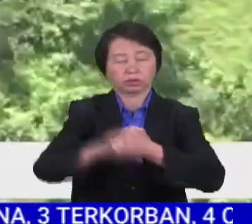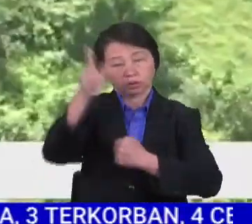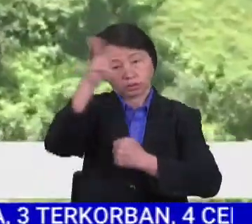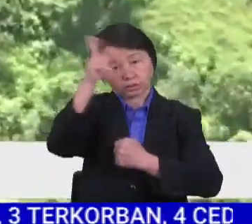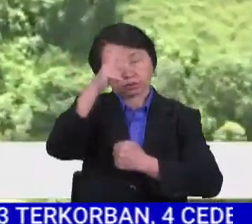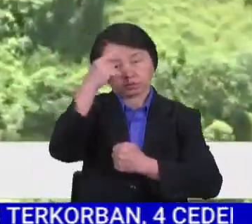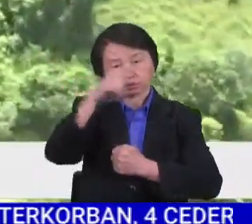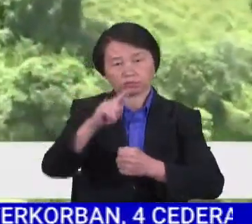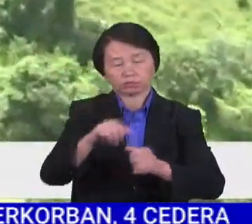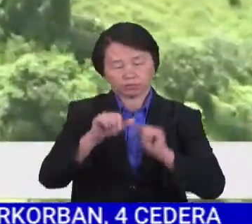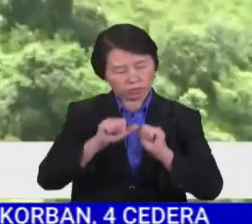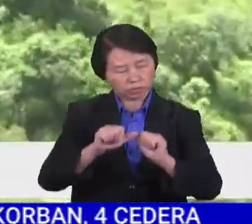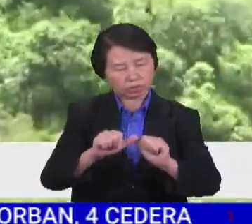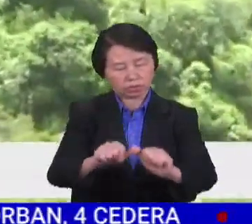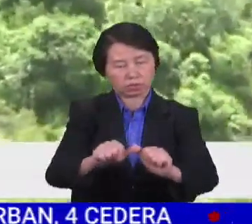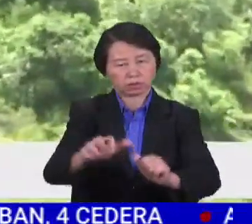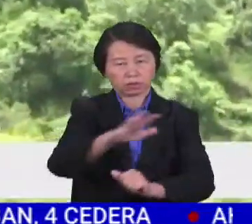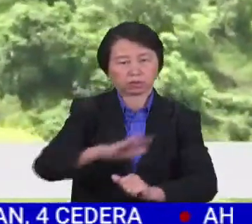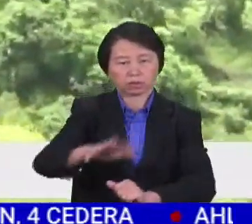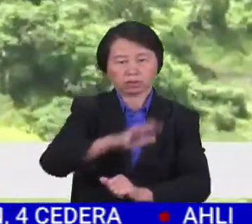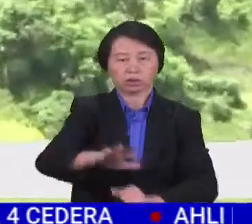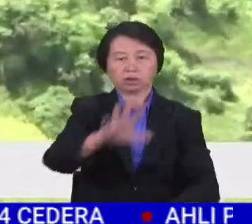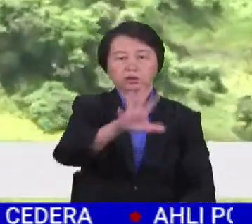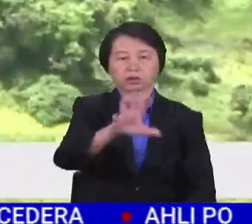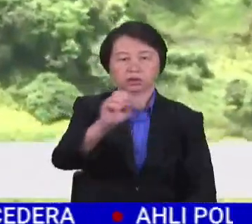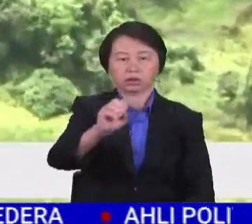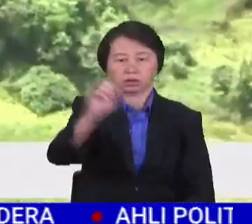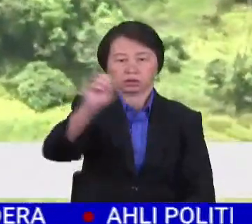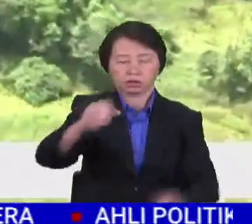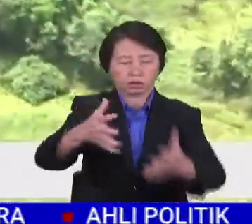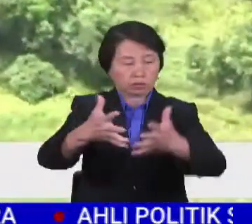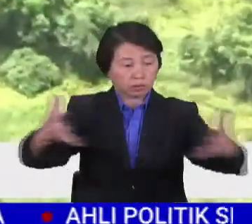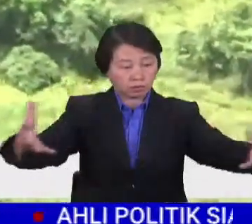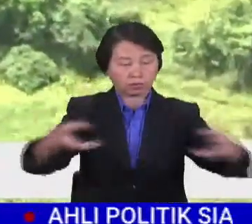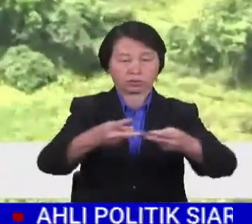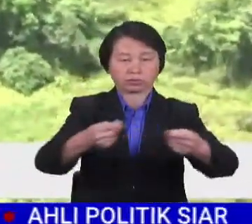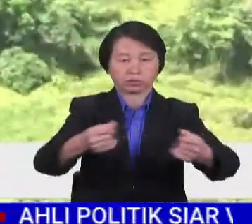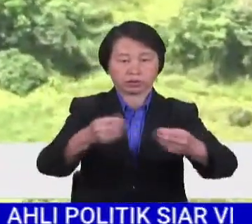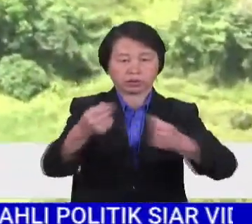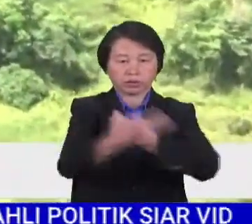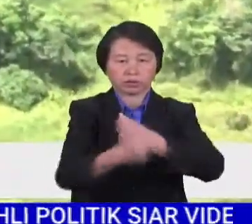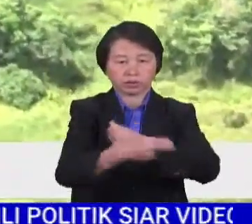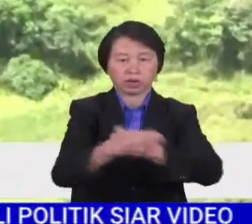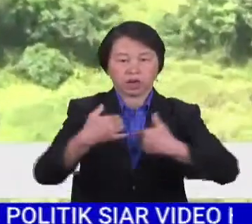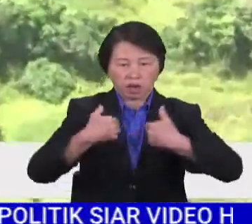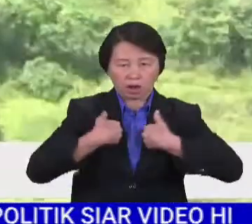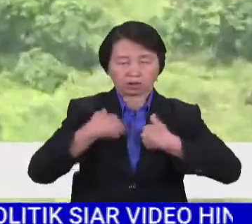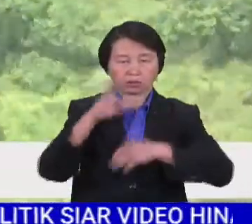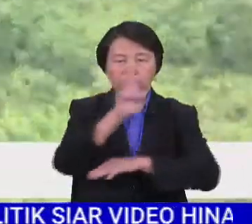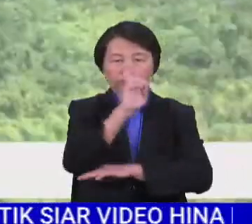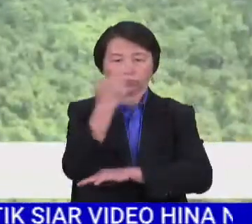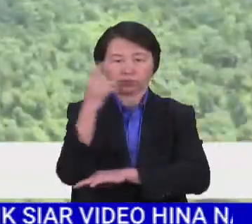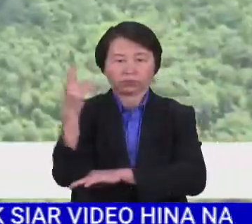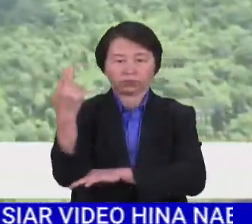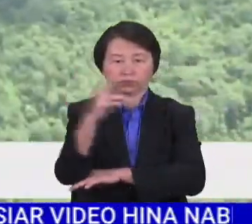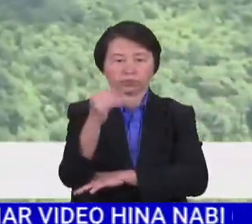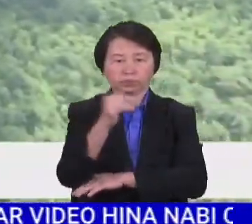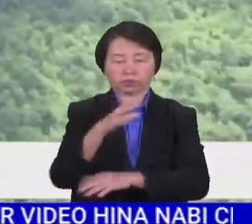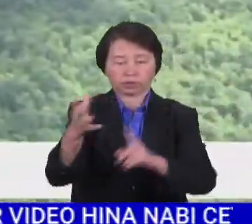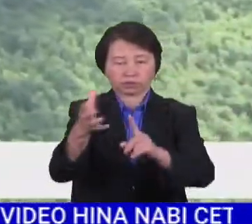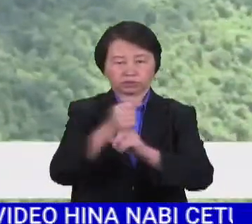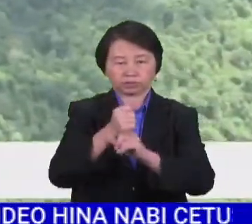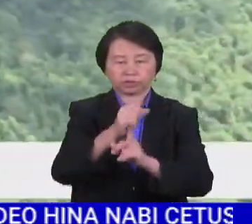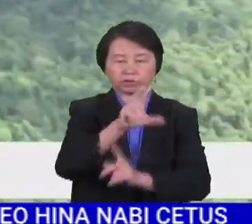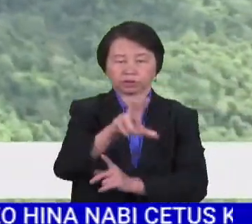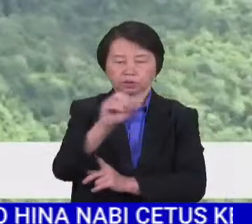Kerajaan untuk mengekalkan sekurang-kurangnya lima puluh ratus keluasan tanah Negeri delete Upi kawasan berhutan serta mencapai